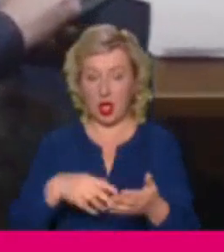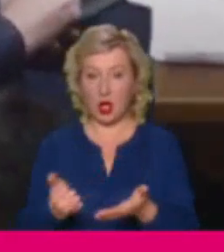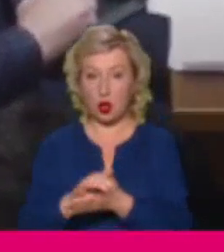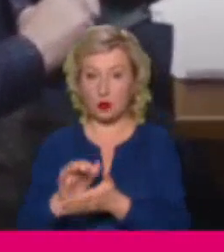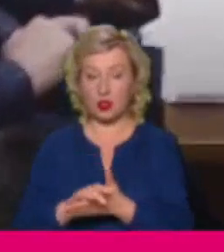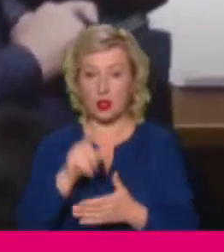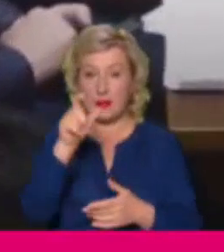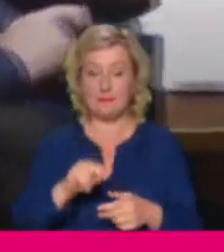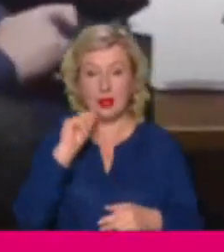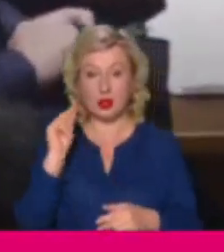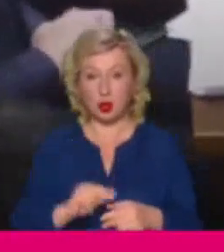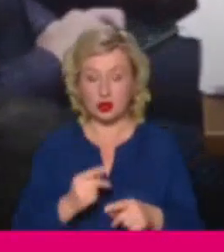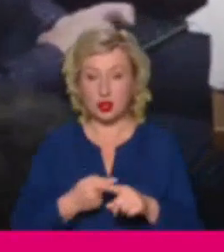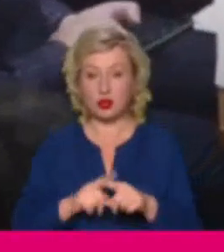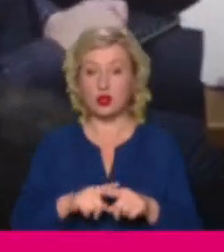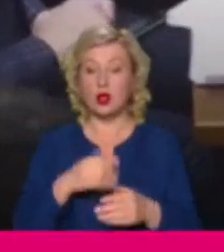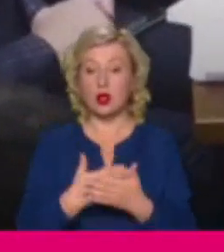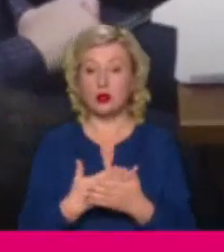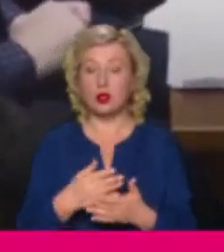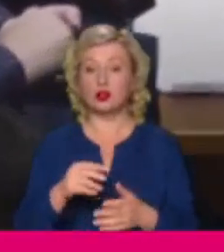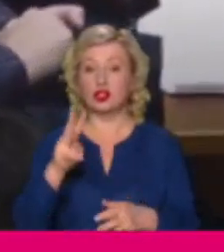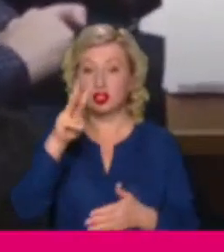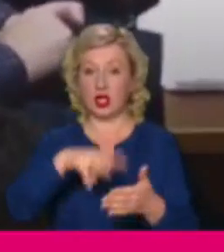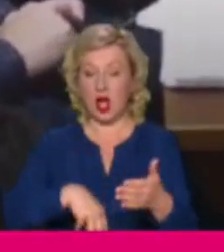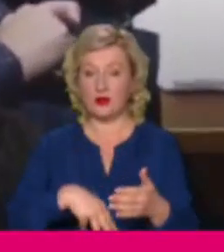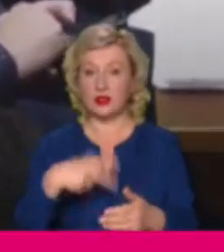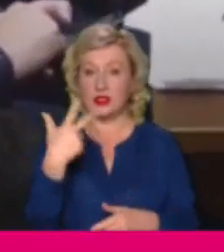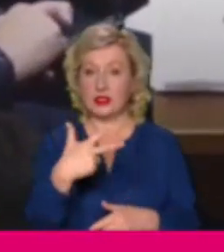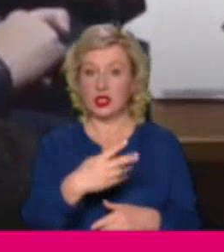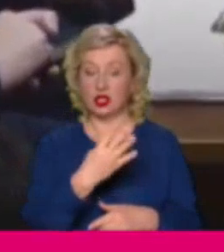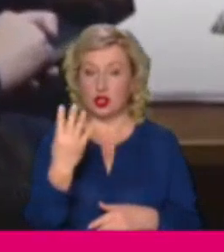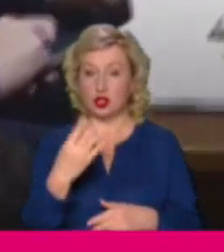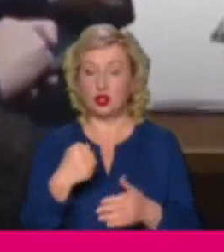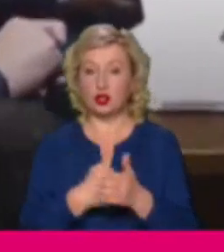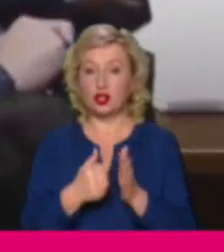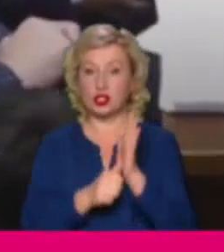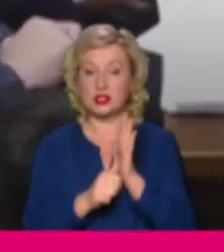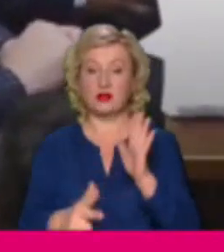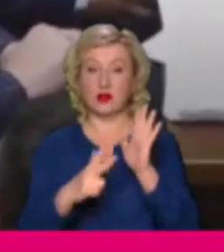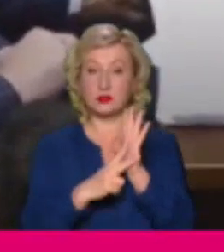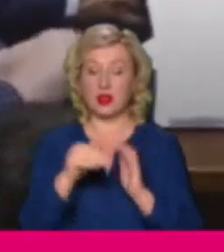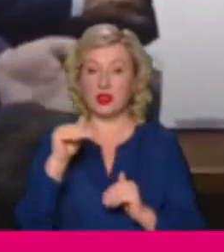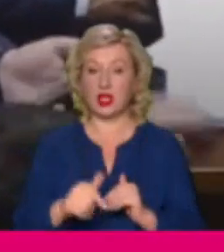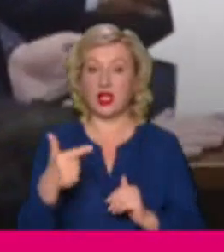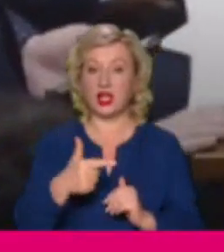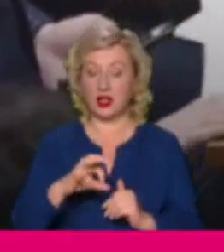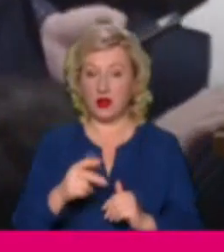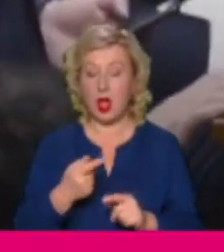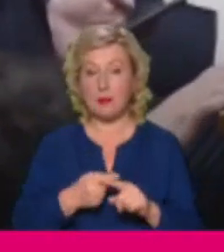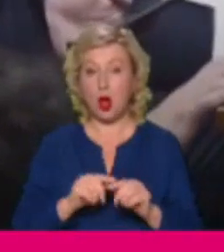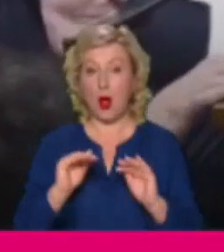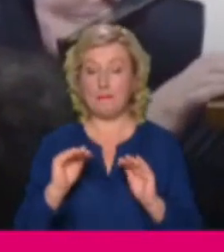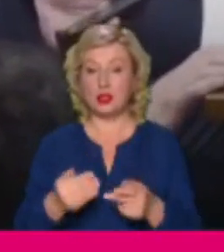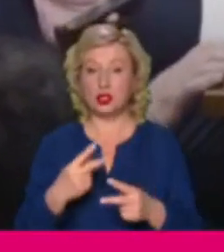підозрюваного. Нардепу може загрожувати штраф від 34 до 68 тисяч гривень або обмеження волі